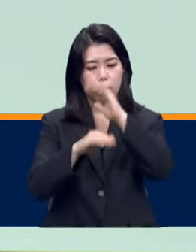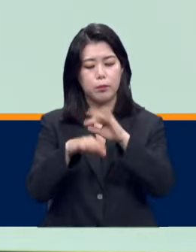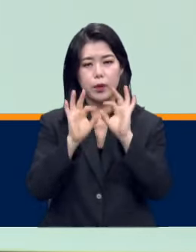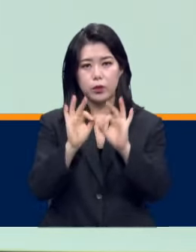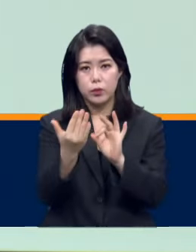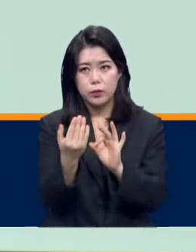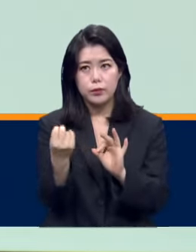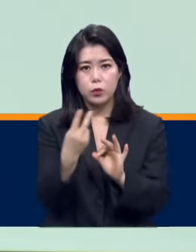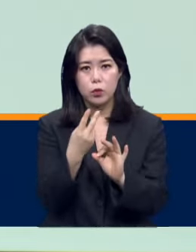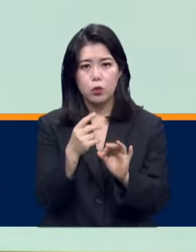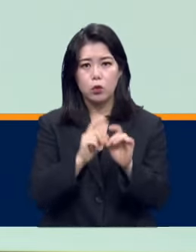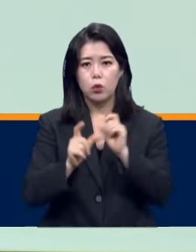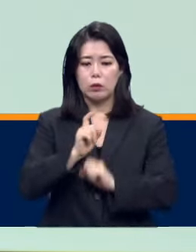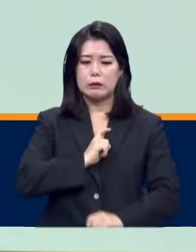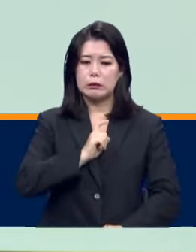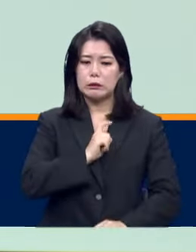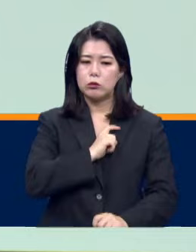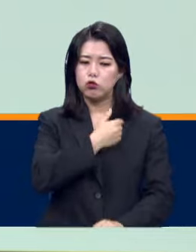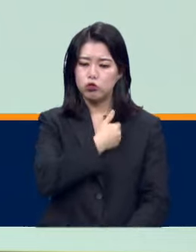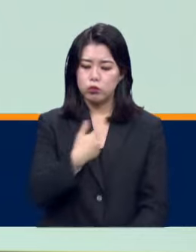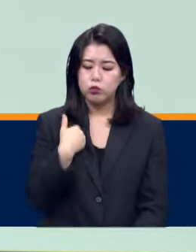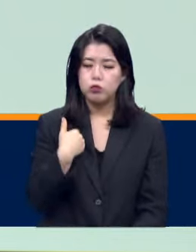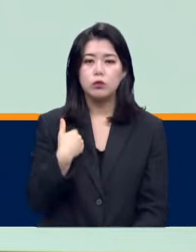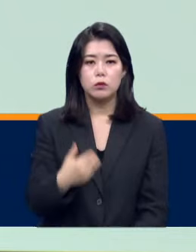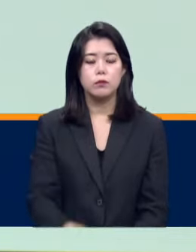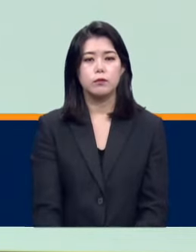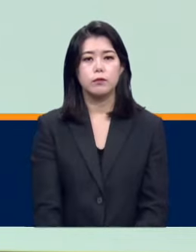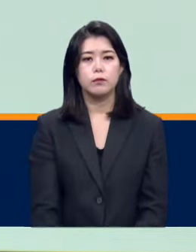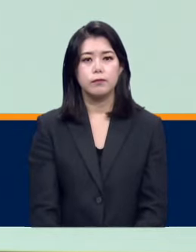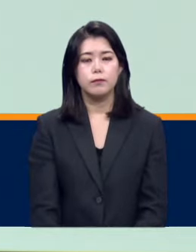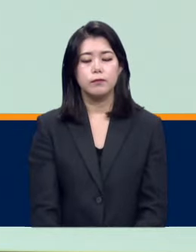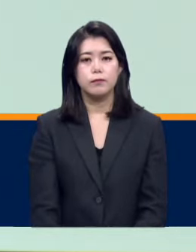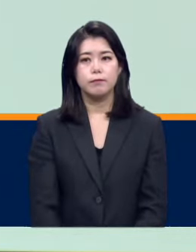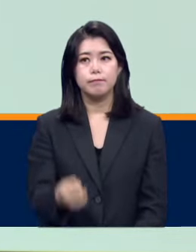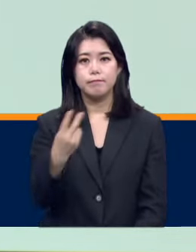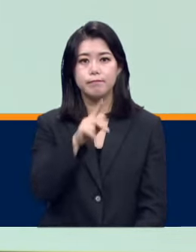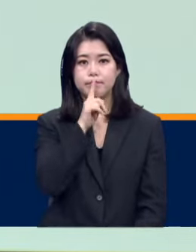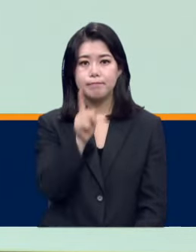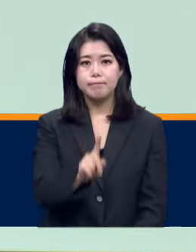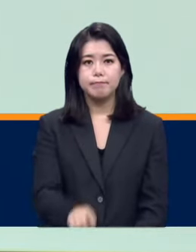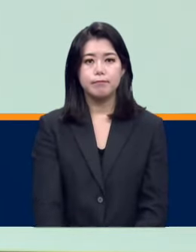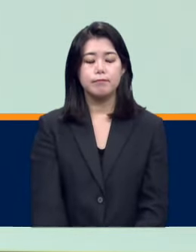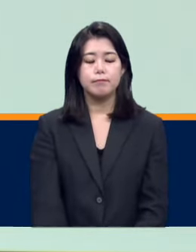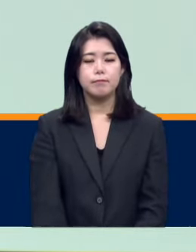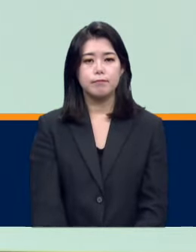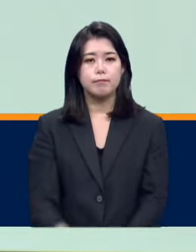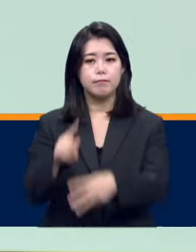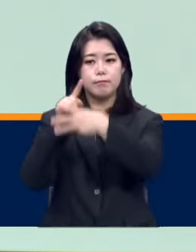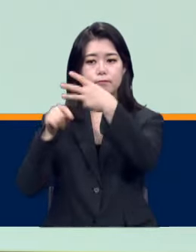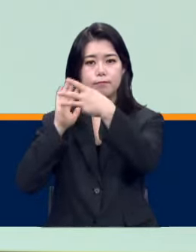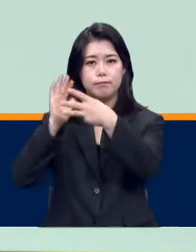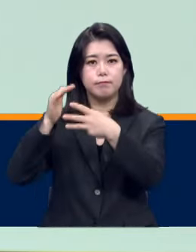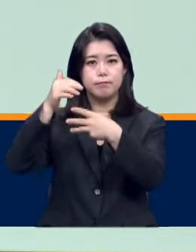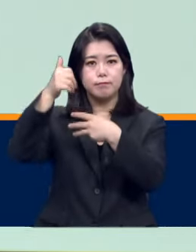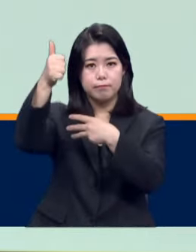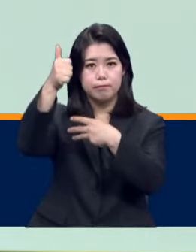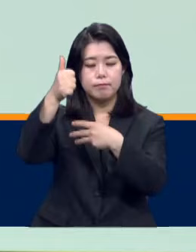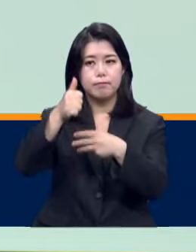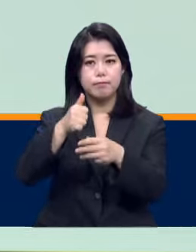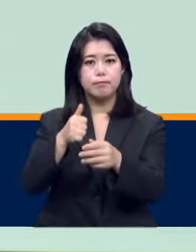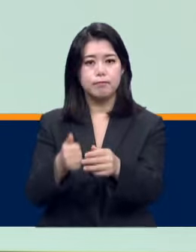충분히 의혹이 갈만한 부분이라는 취로 말씀을 하셨어요 근데 지금 저희가 얘기하는 건 윤 대통령의